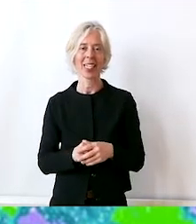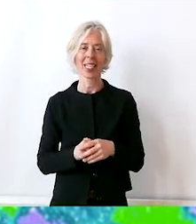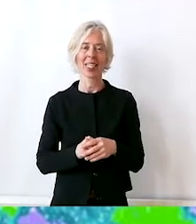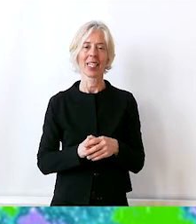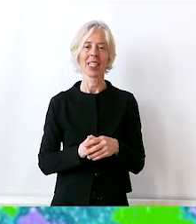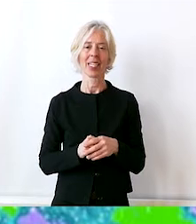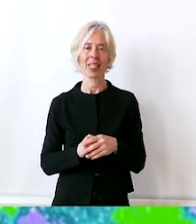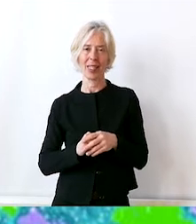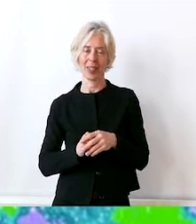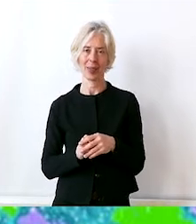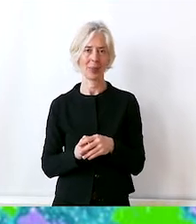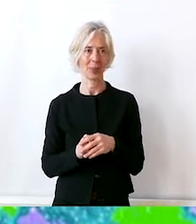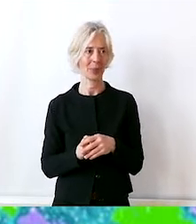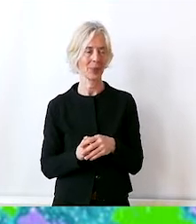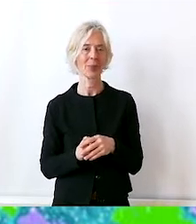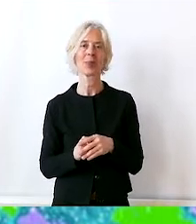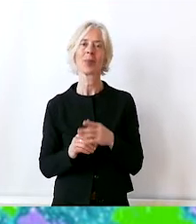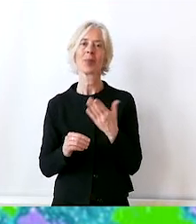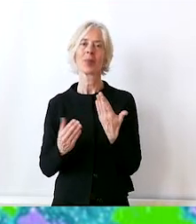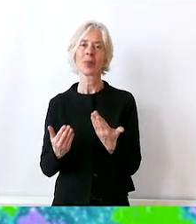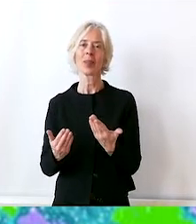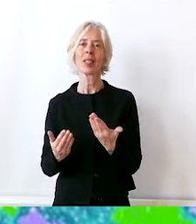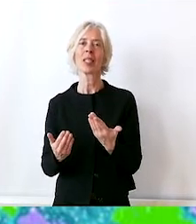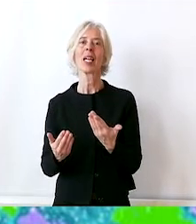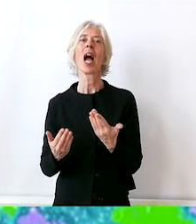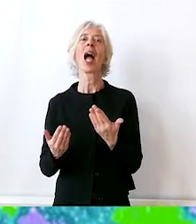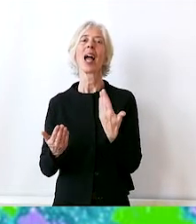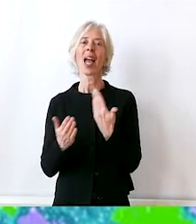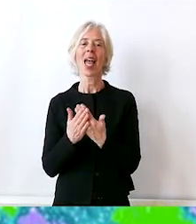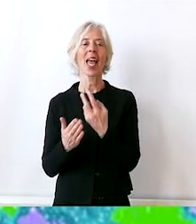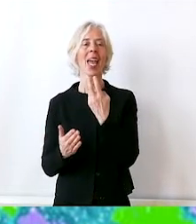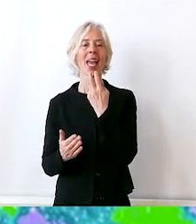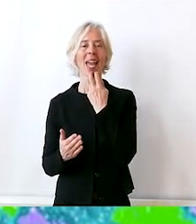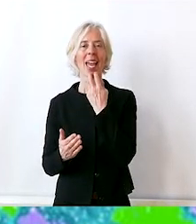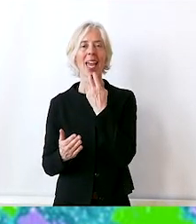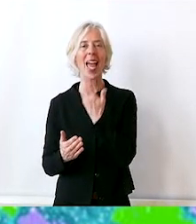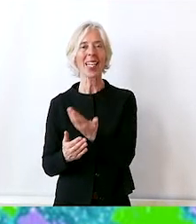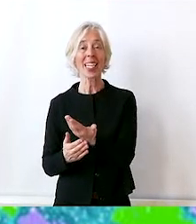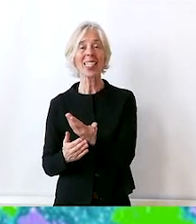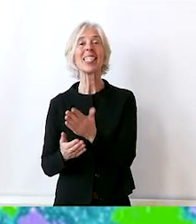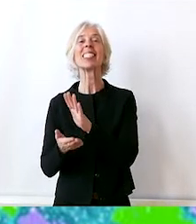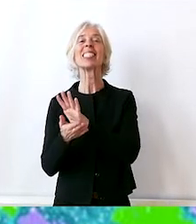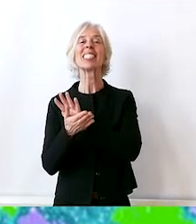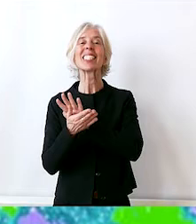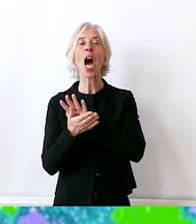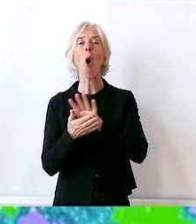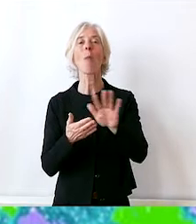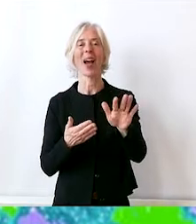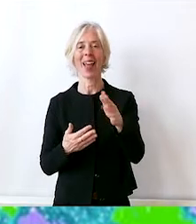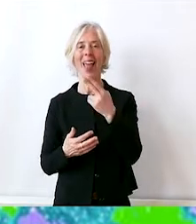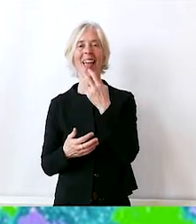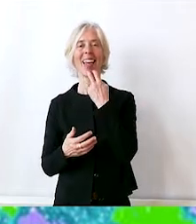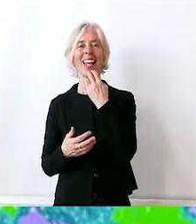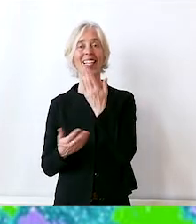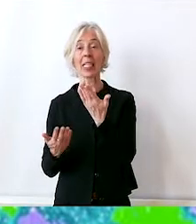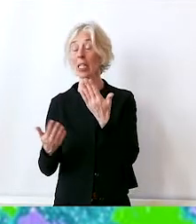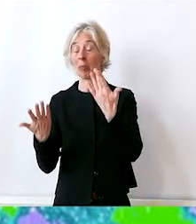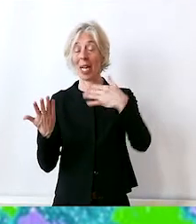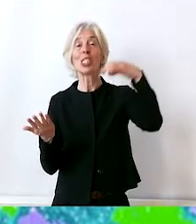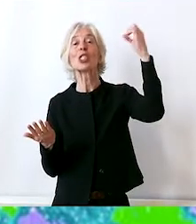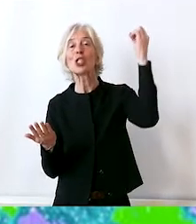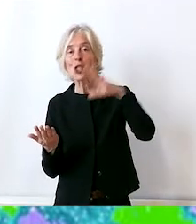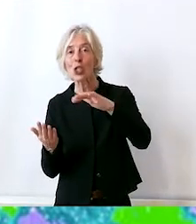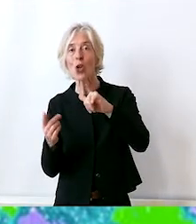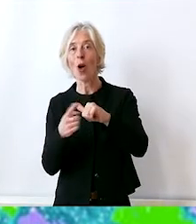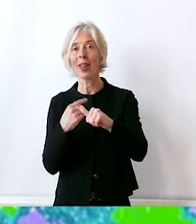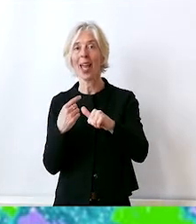aber auch den Nachteil in Anführungsstrichen, dass sie nicht so einfach zu berechnen sind, was erzeugt wird. Wenn die Sonne scheint, wird Strom